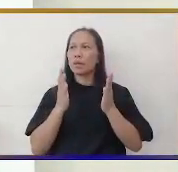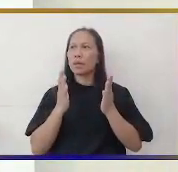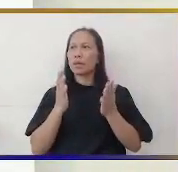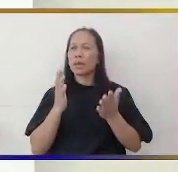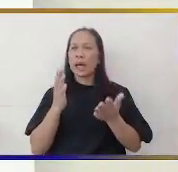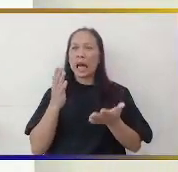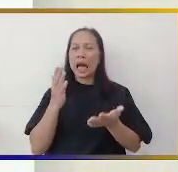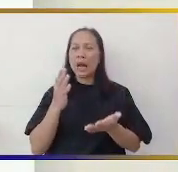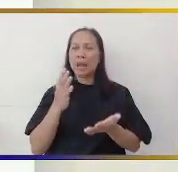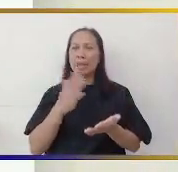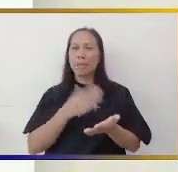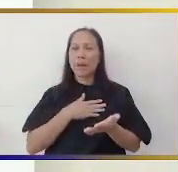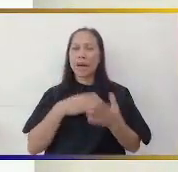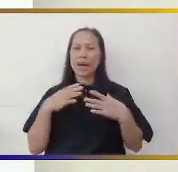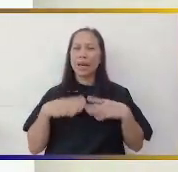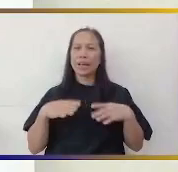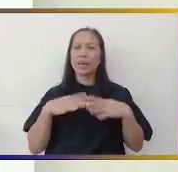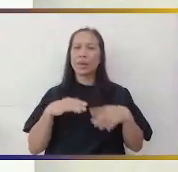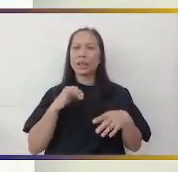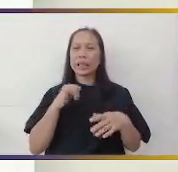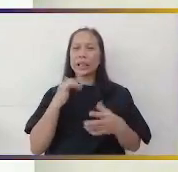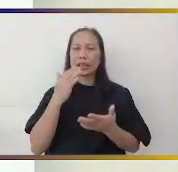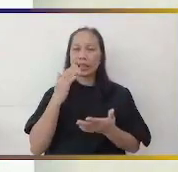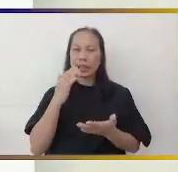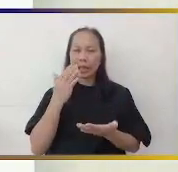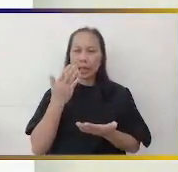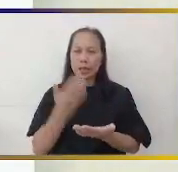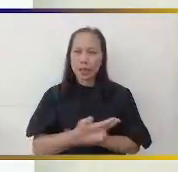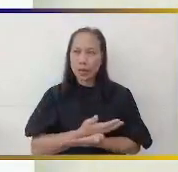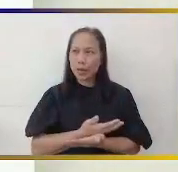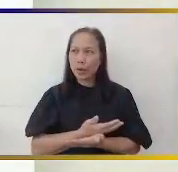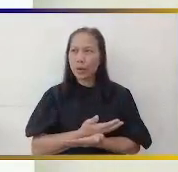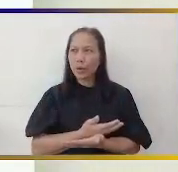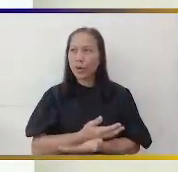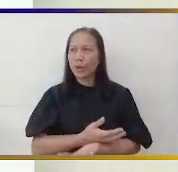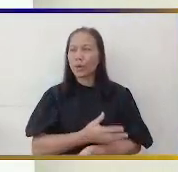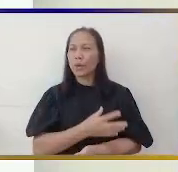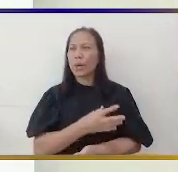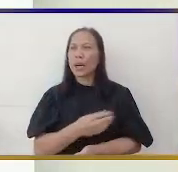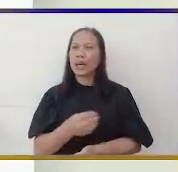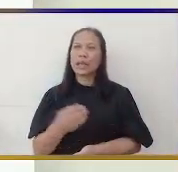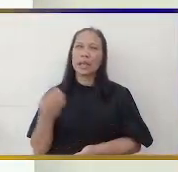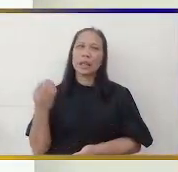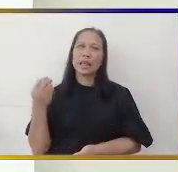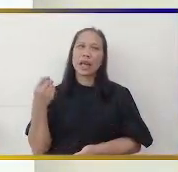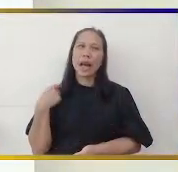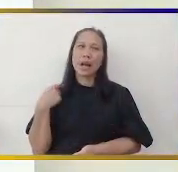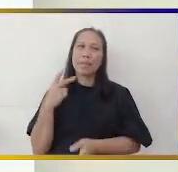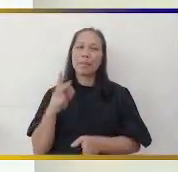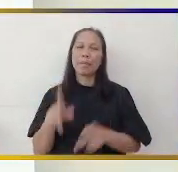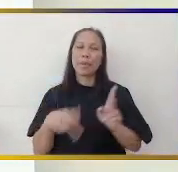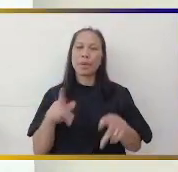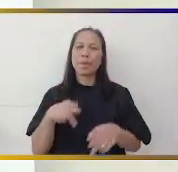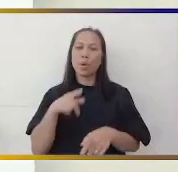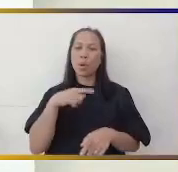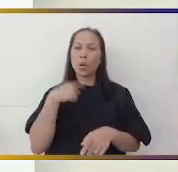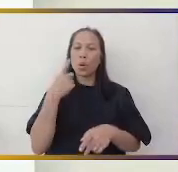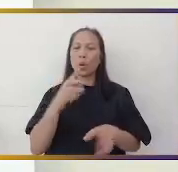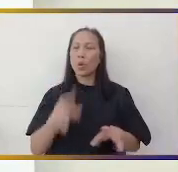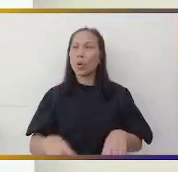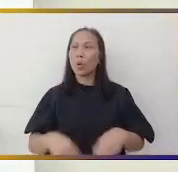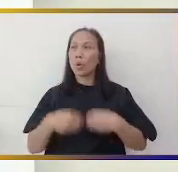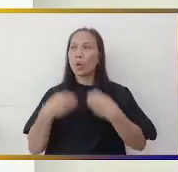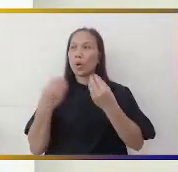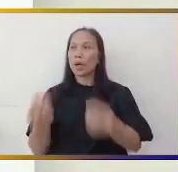ko wala akong pambili may gina gamit ang tao para magbigay ng blessing na yon at ramdam ko